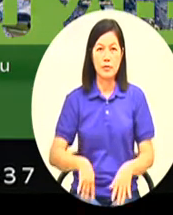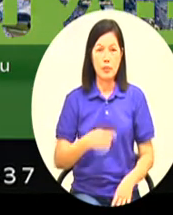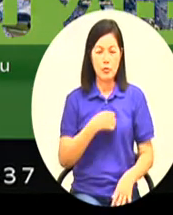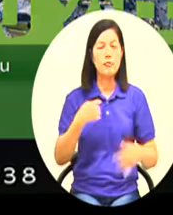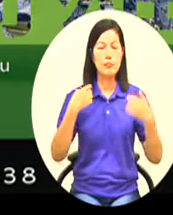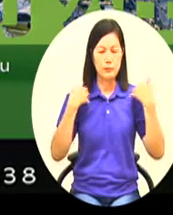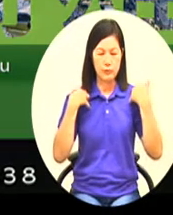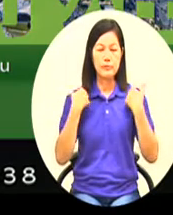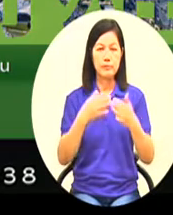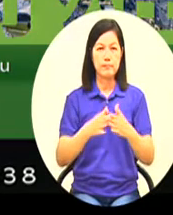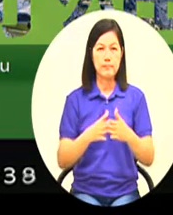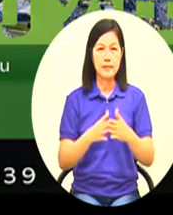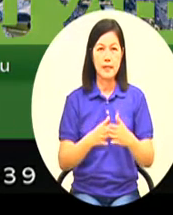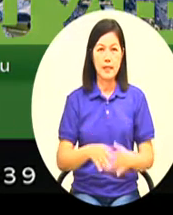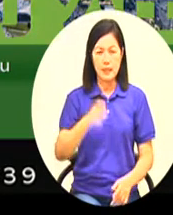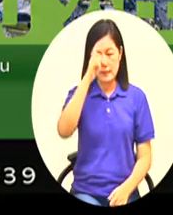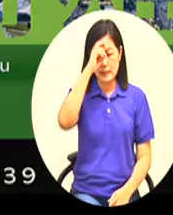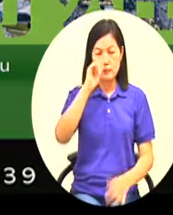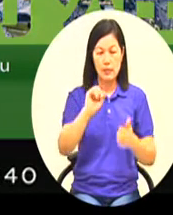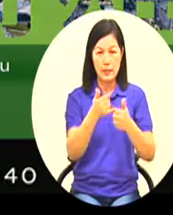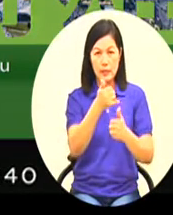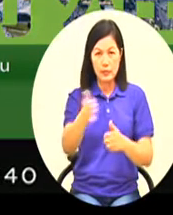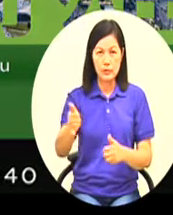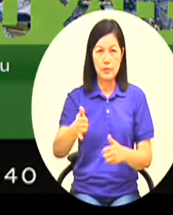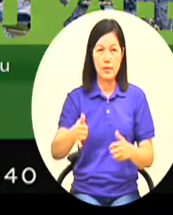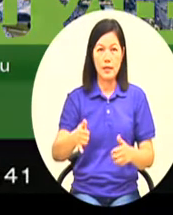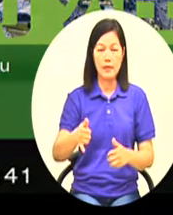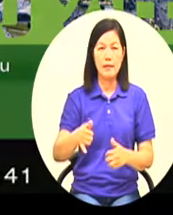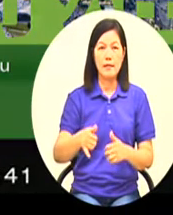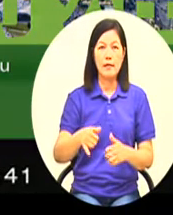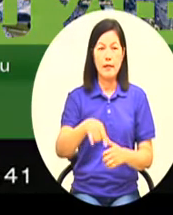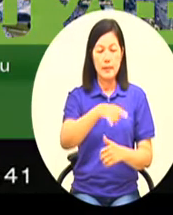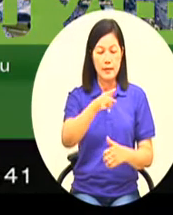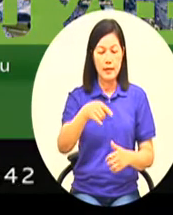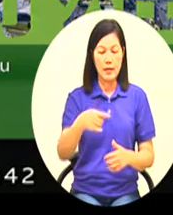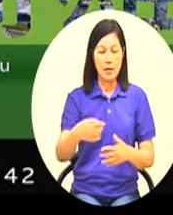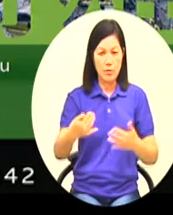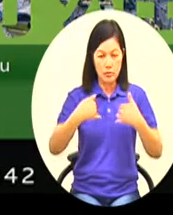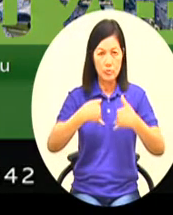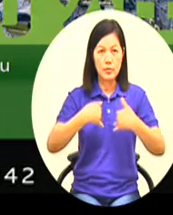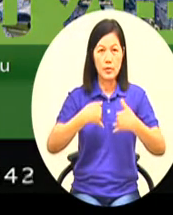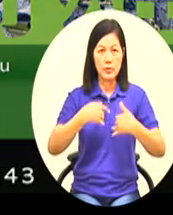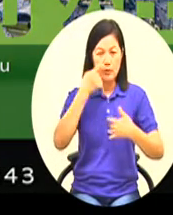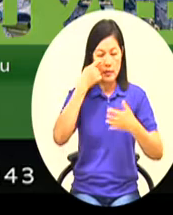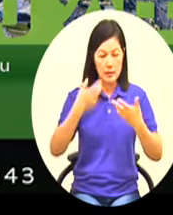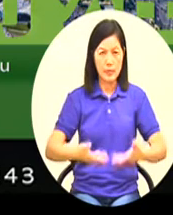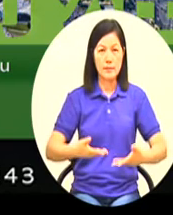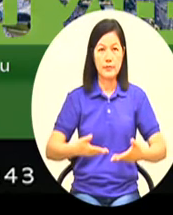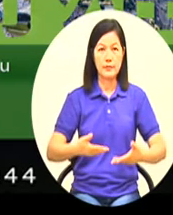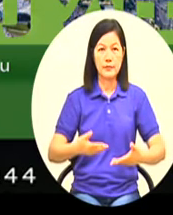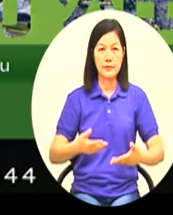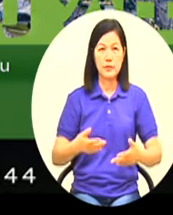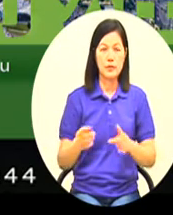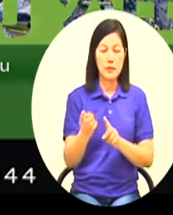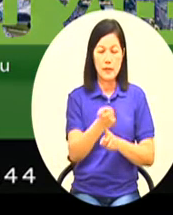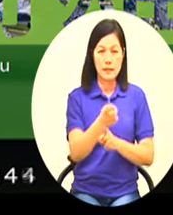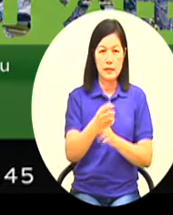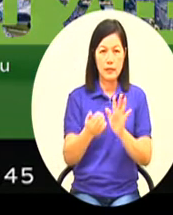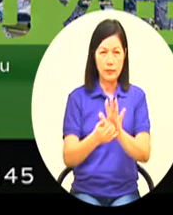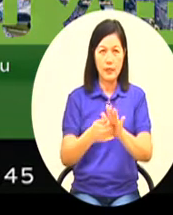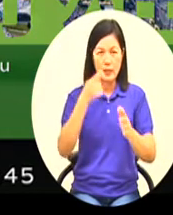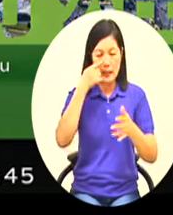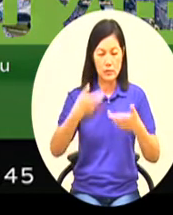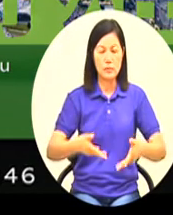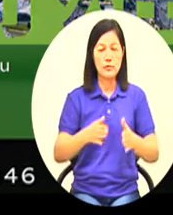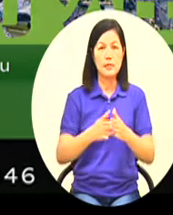任。承蒙各位议员先进对本市消防工作的重视，相信在各位议员女士